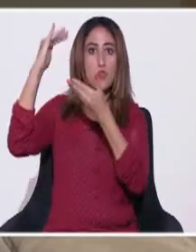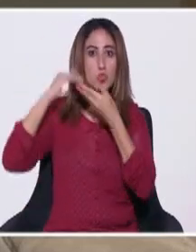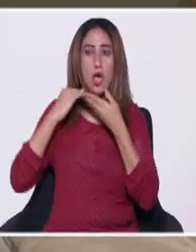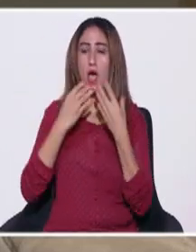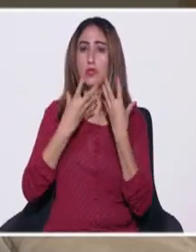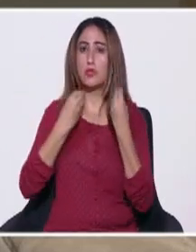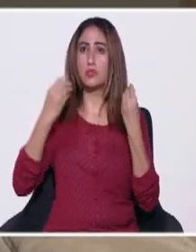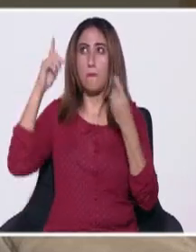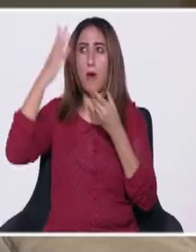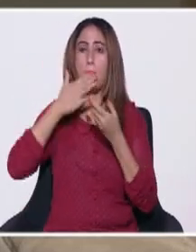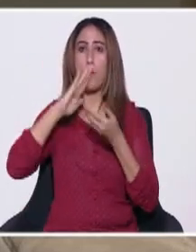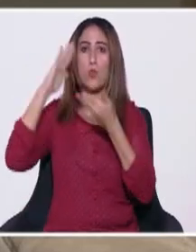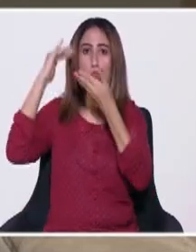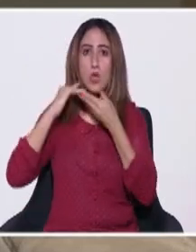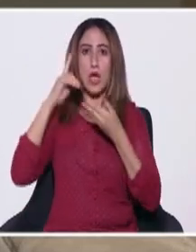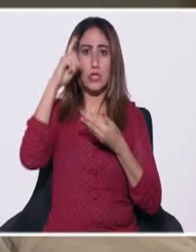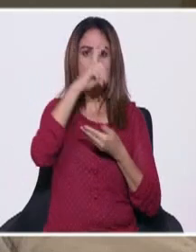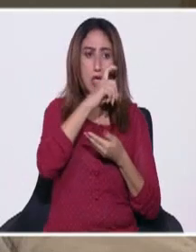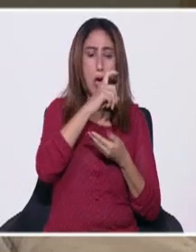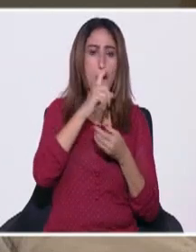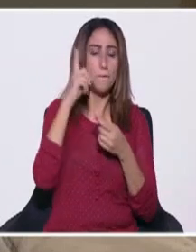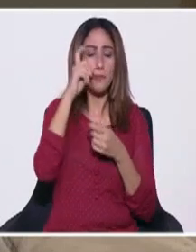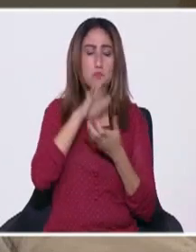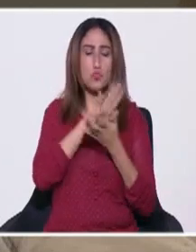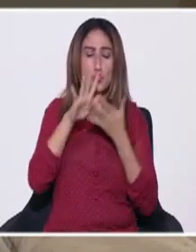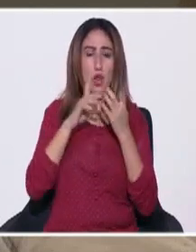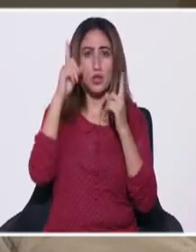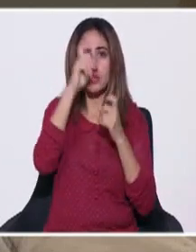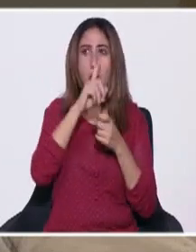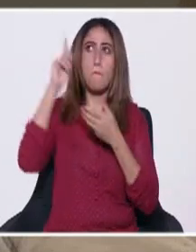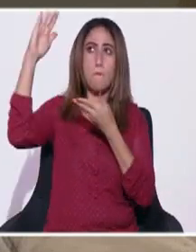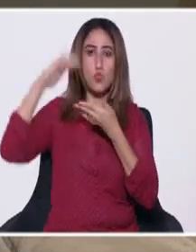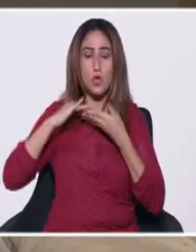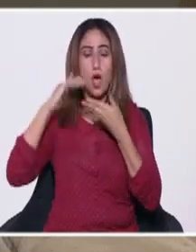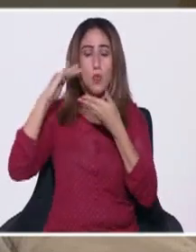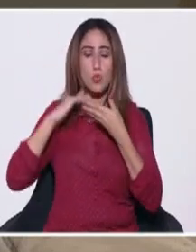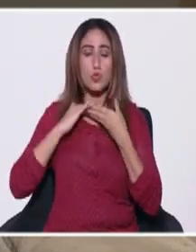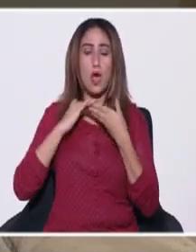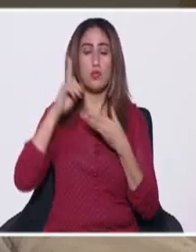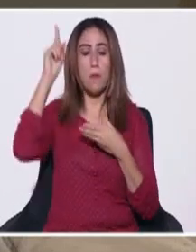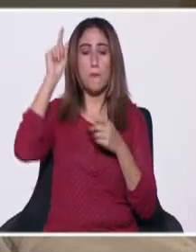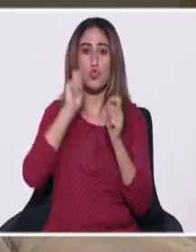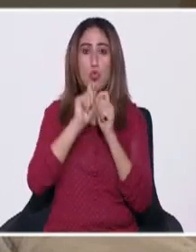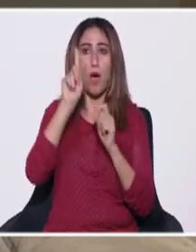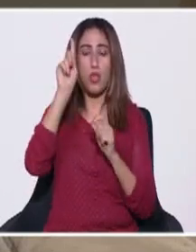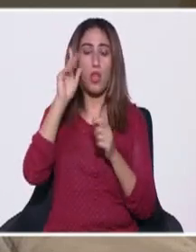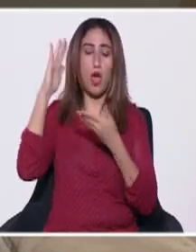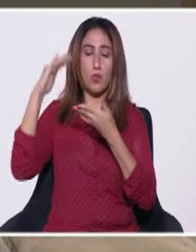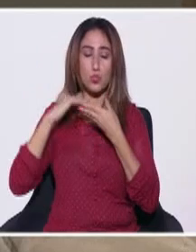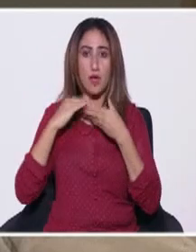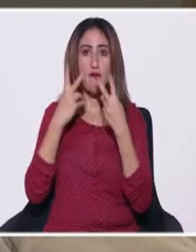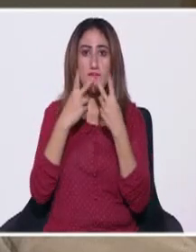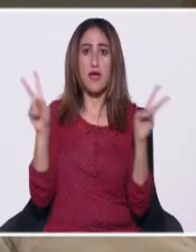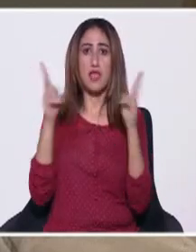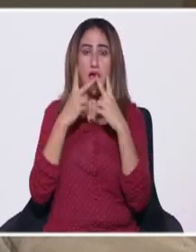كل هذه هناك عقبة كؤود صعبة شديدة، ومع ذلك ربنا سبحانه وتعالى يفتح